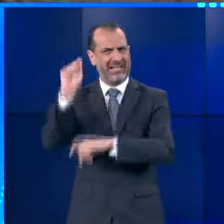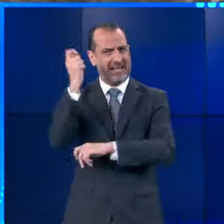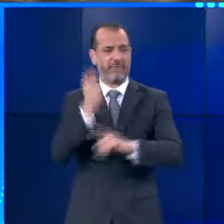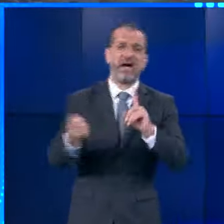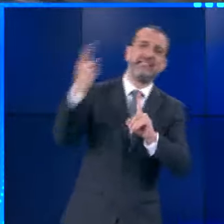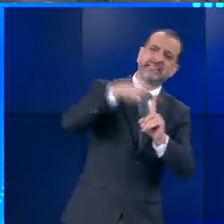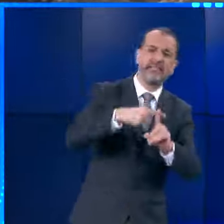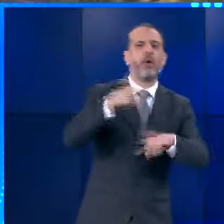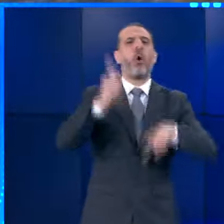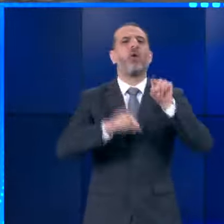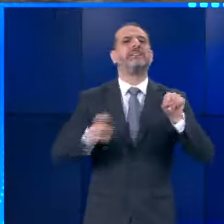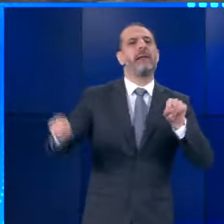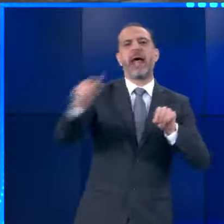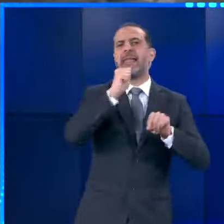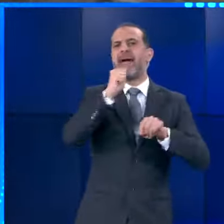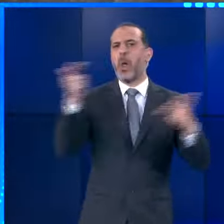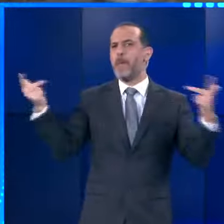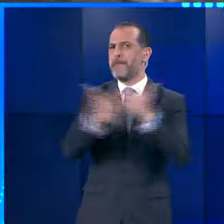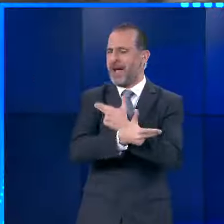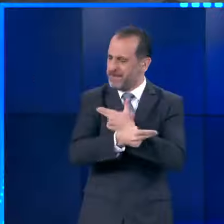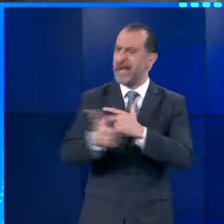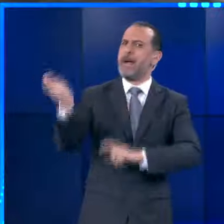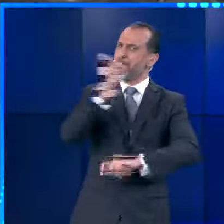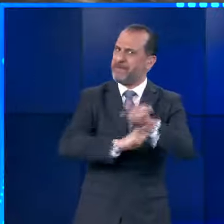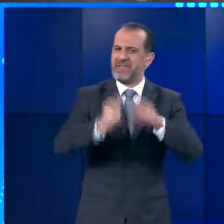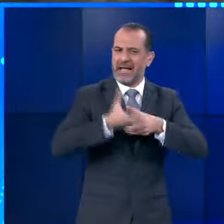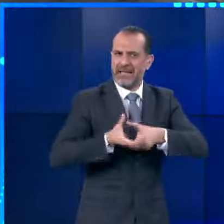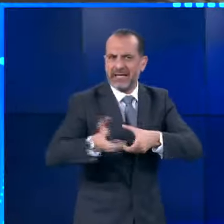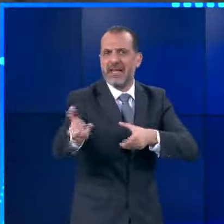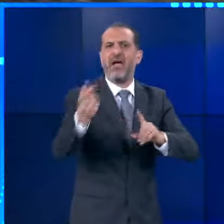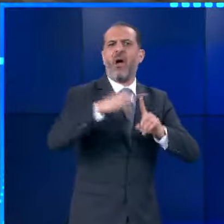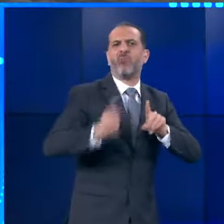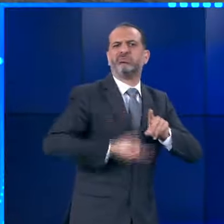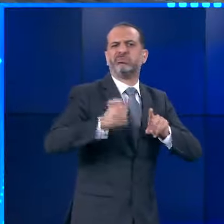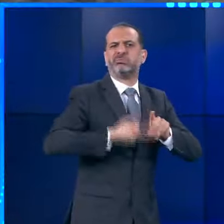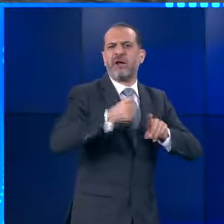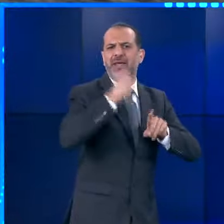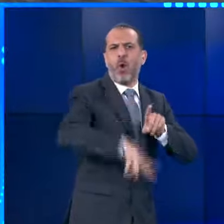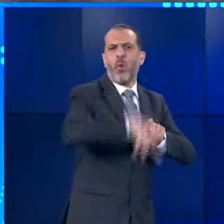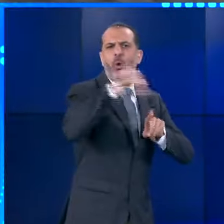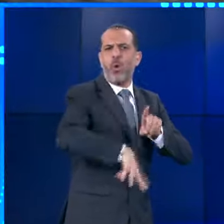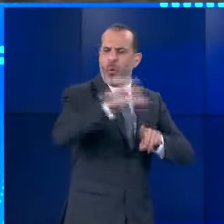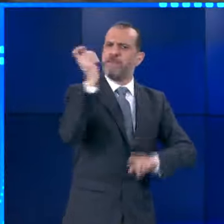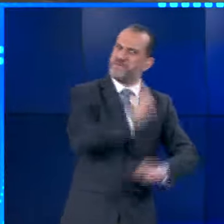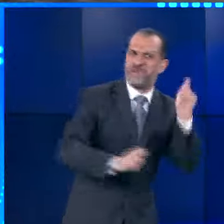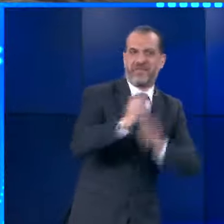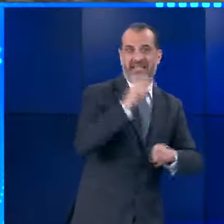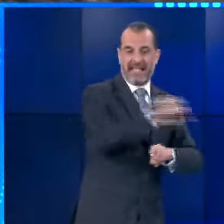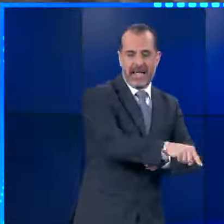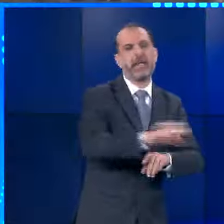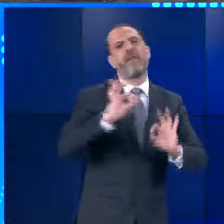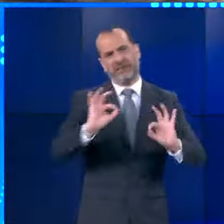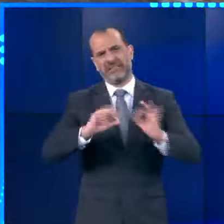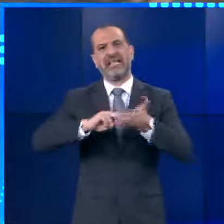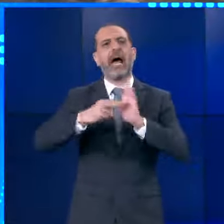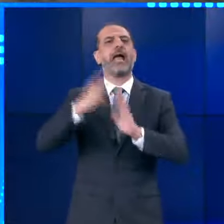αποκατάσταση του δικτύου της σύδρευσης, καθώς είχαμε ζημιές και στις γεννήτριες. Όμως ουσιαστικά είναι μια μεγάλη οικονομική ζημιά και για